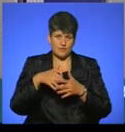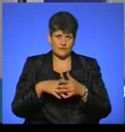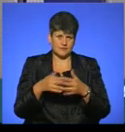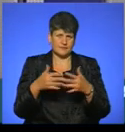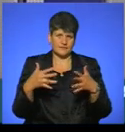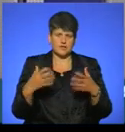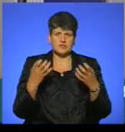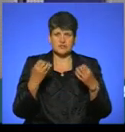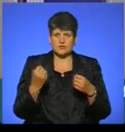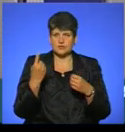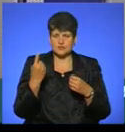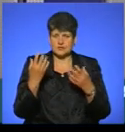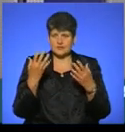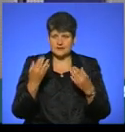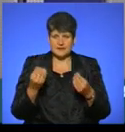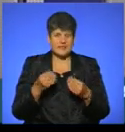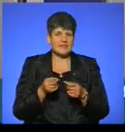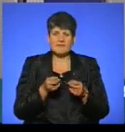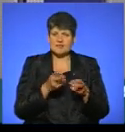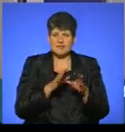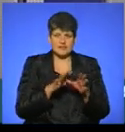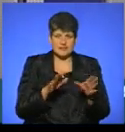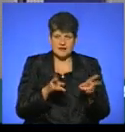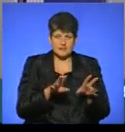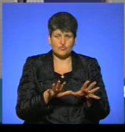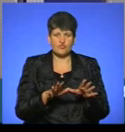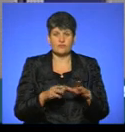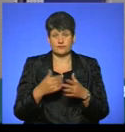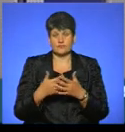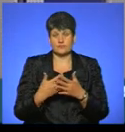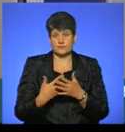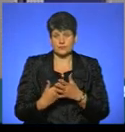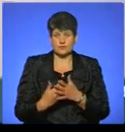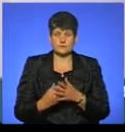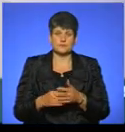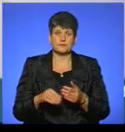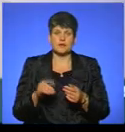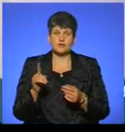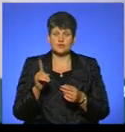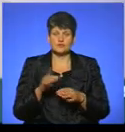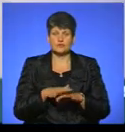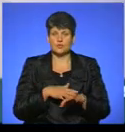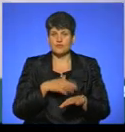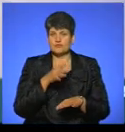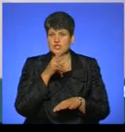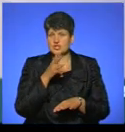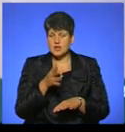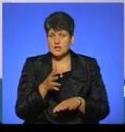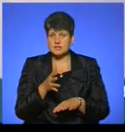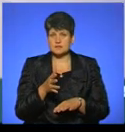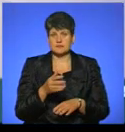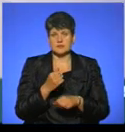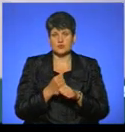ще однієї не відкидаю версії, очевидно, внаслідок тривалого часу